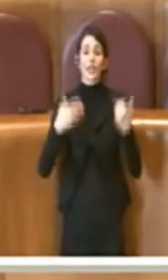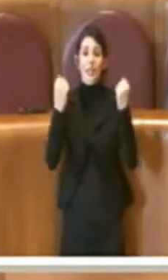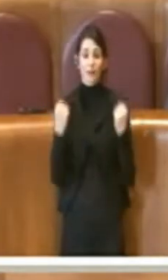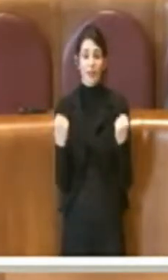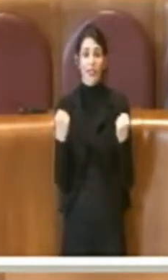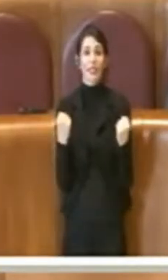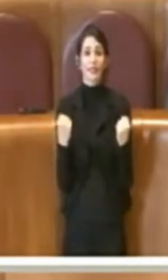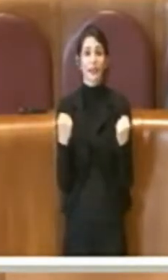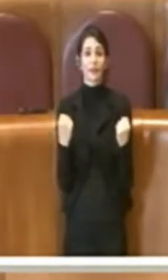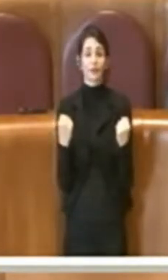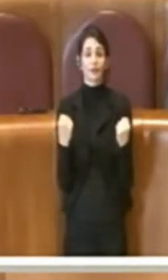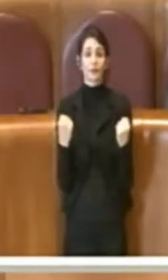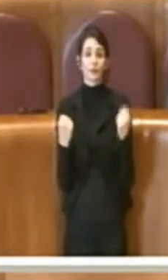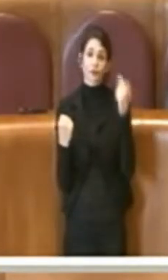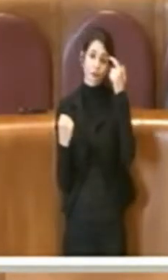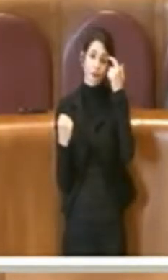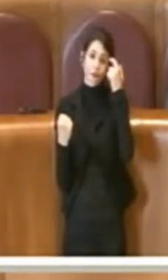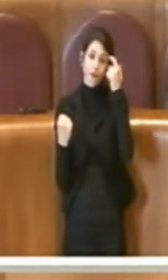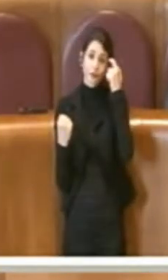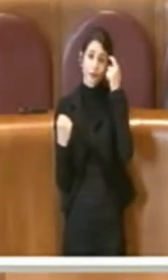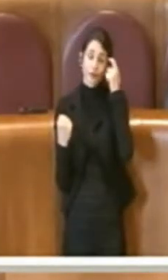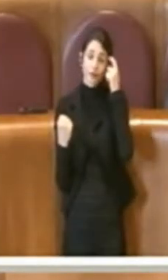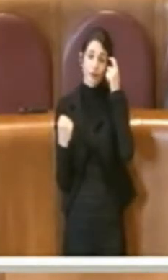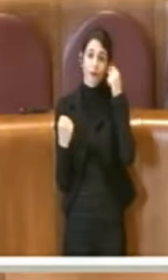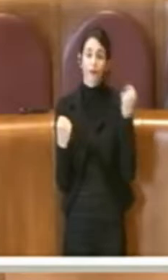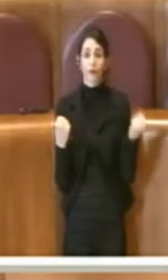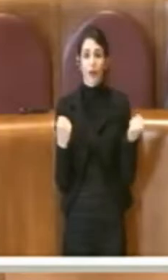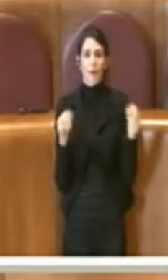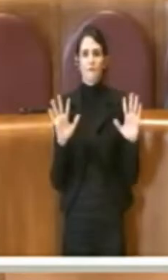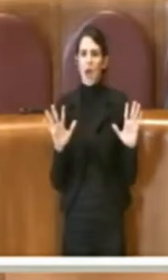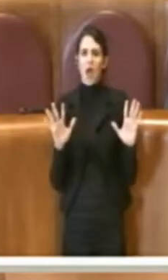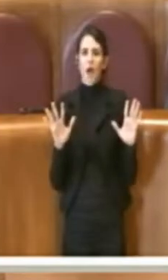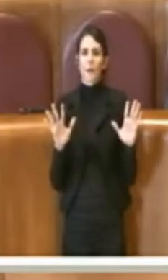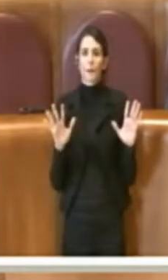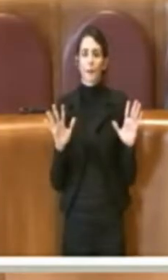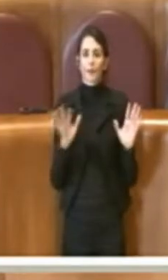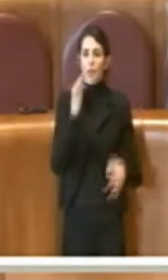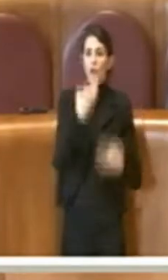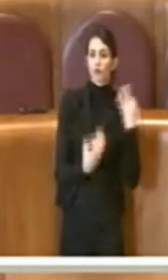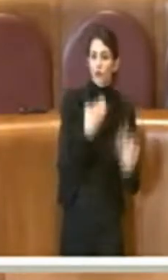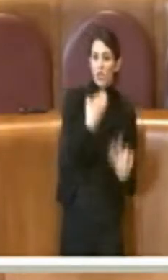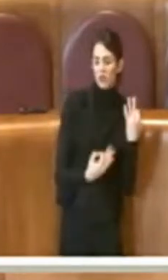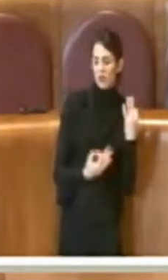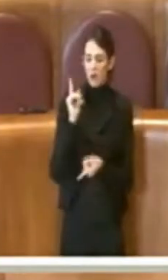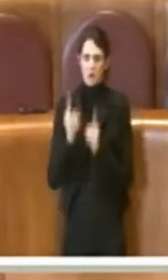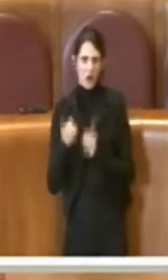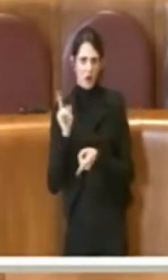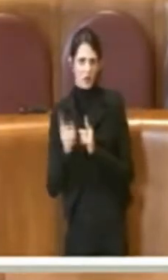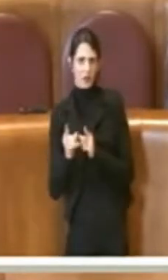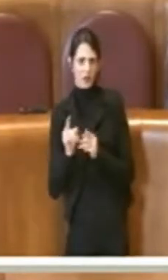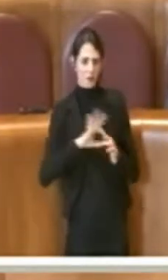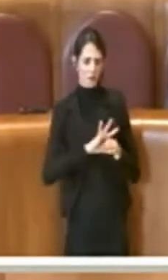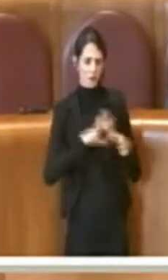questa emergenza non rientra in canoni né politici né giuridici, dal nostro punto di vista, accoglibili. In